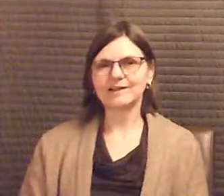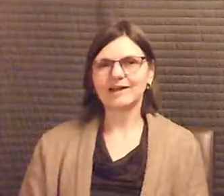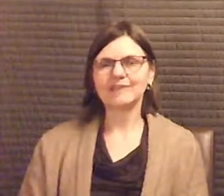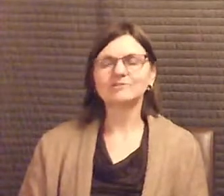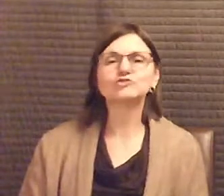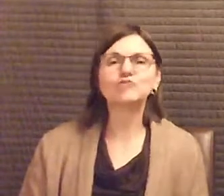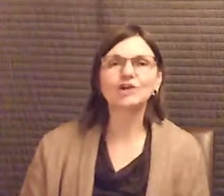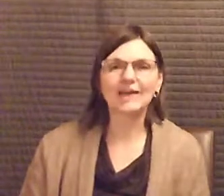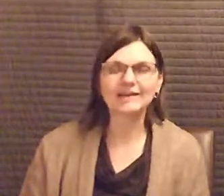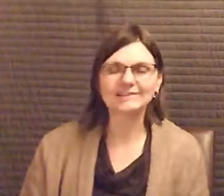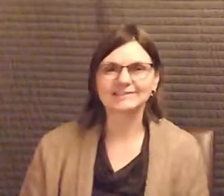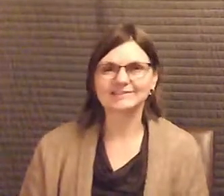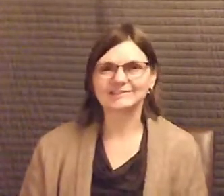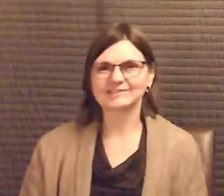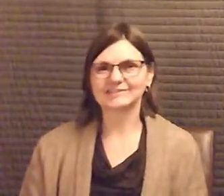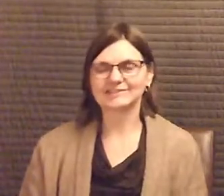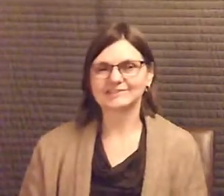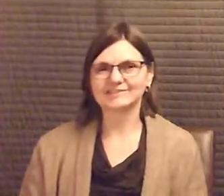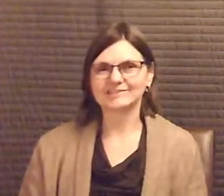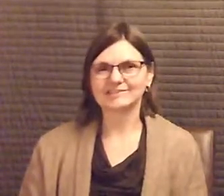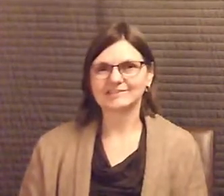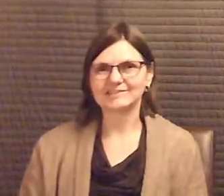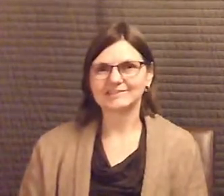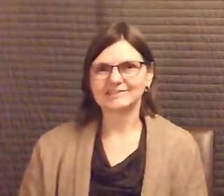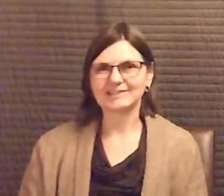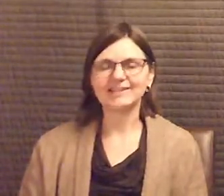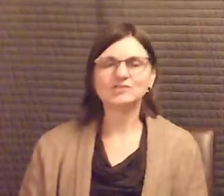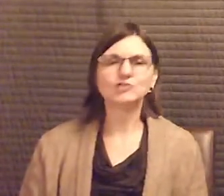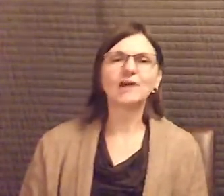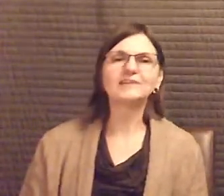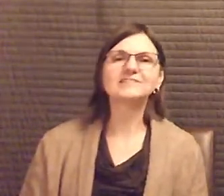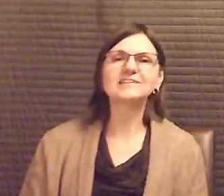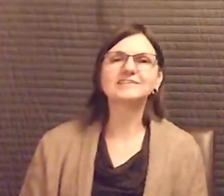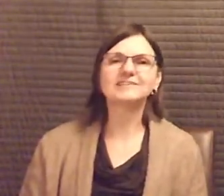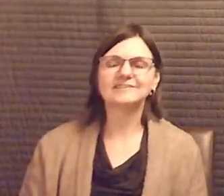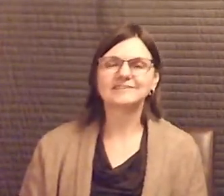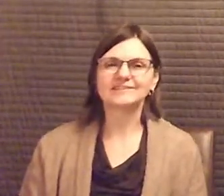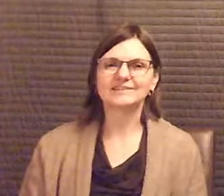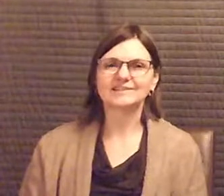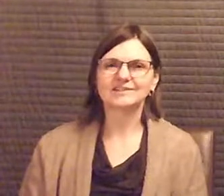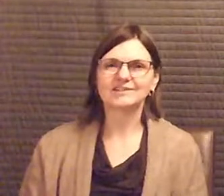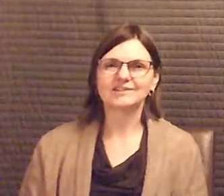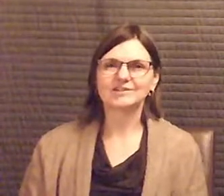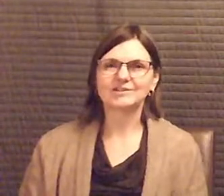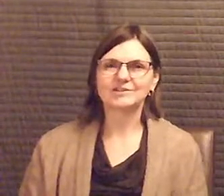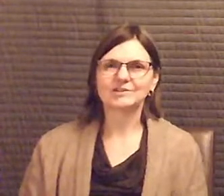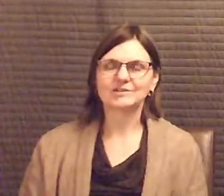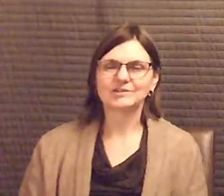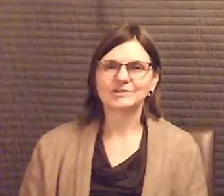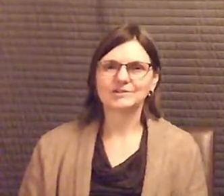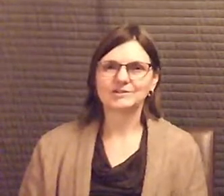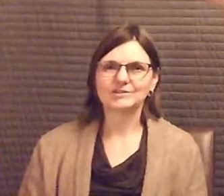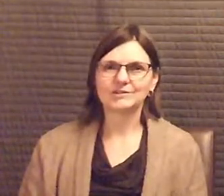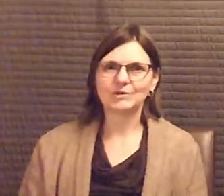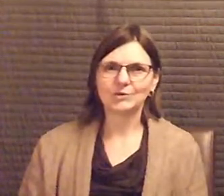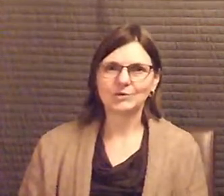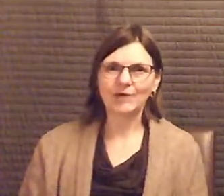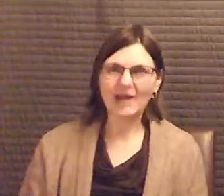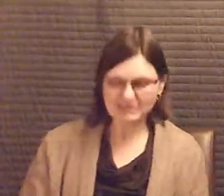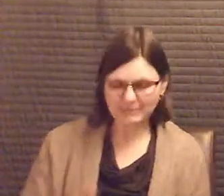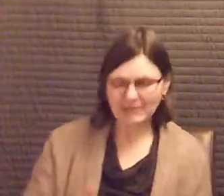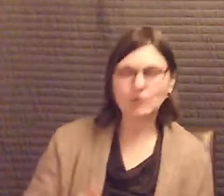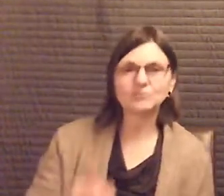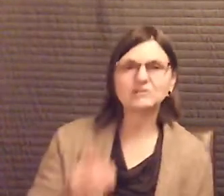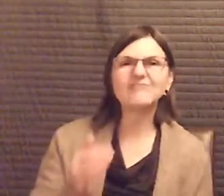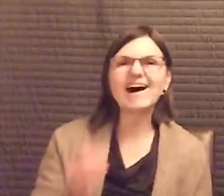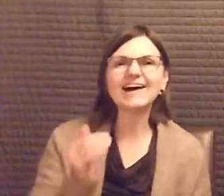was de herder jullie net in gang en laat je je al eens 10 talks about de risotto hoe